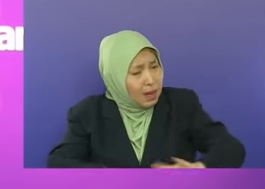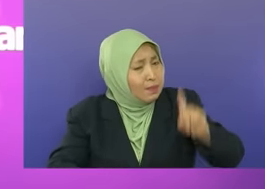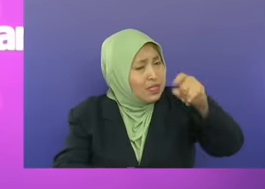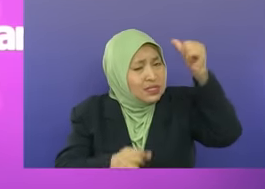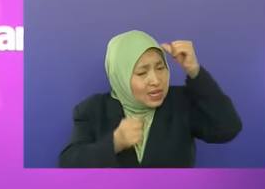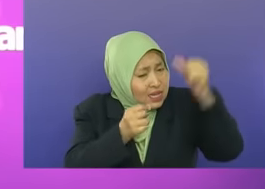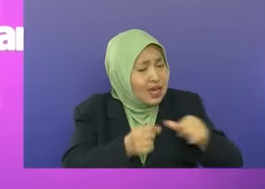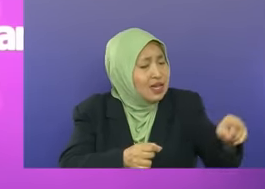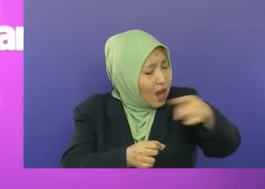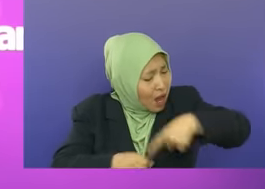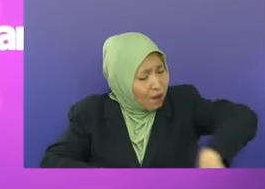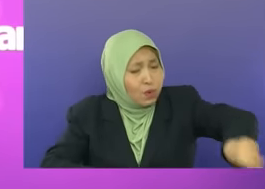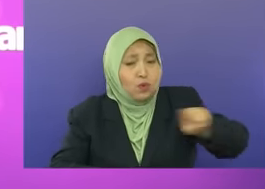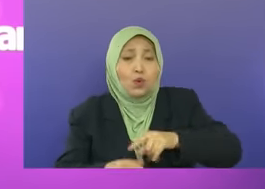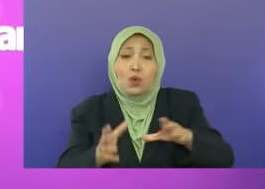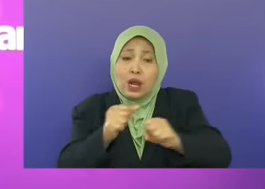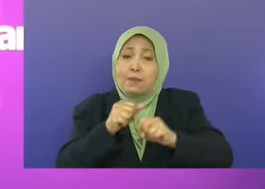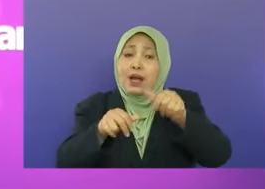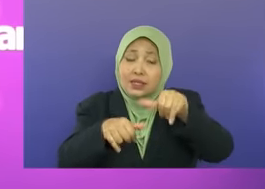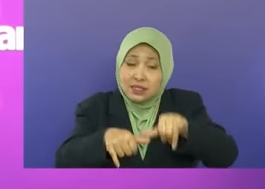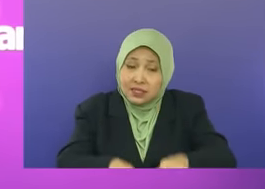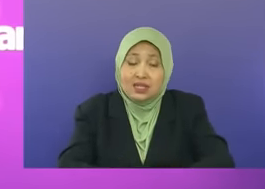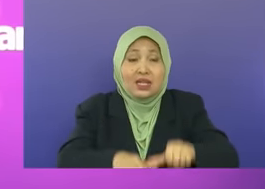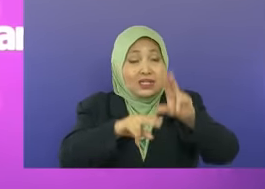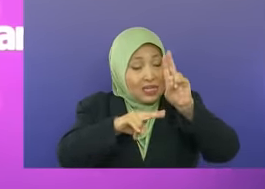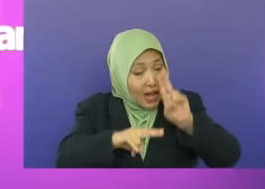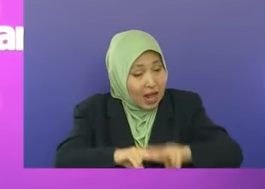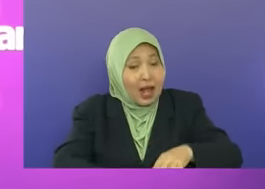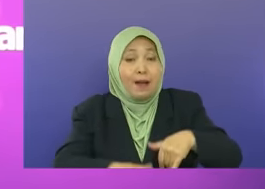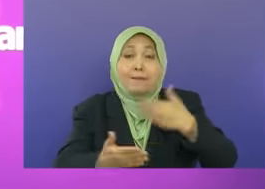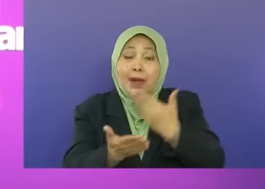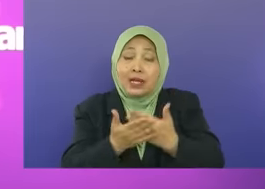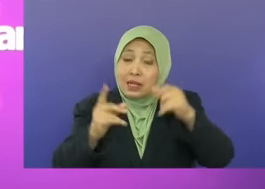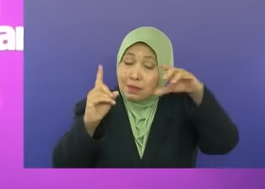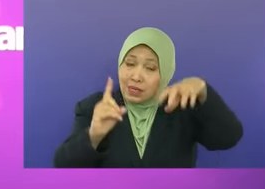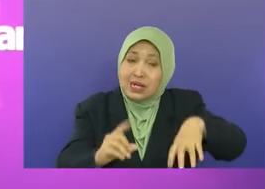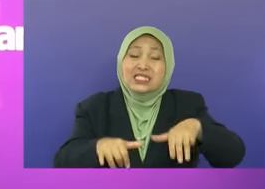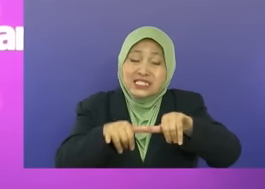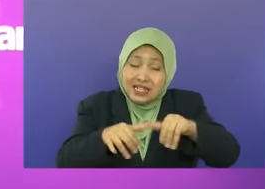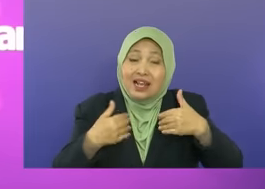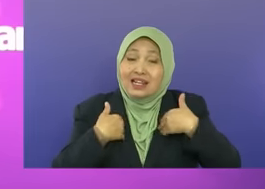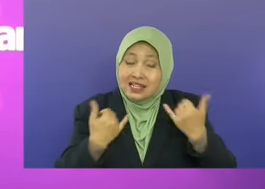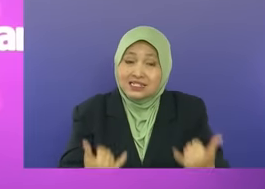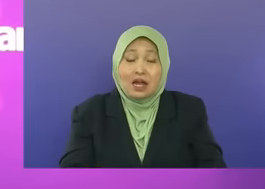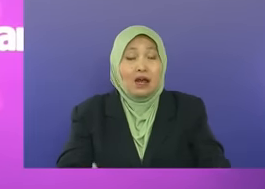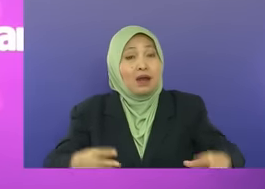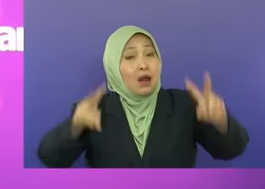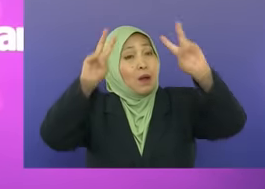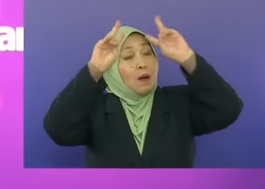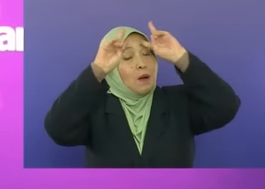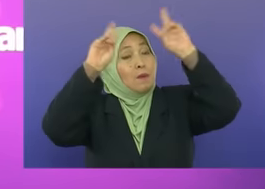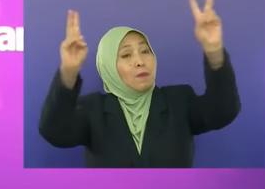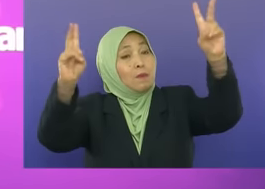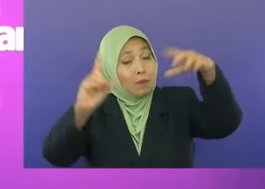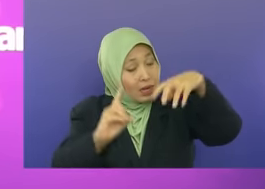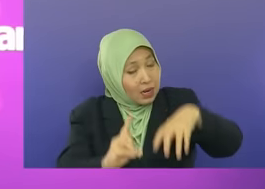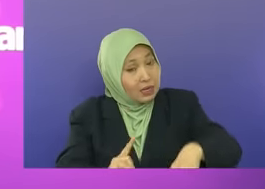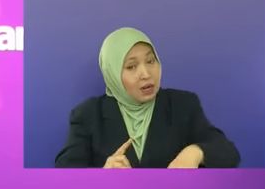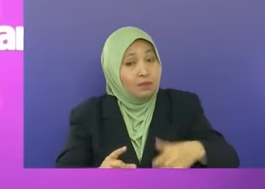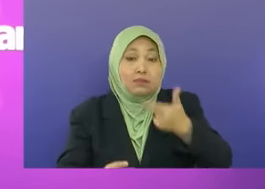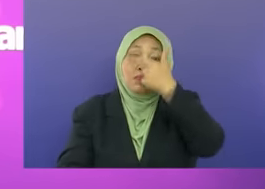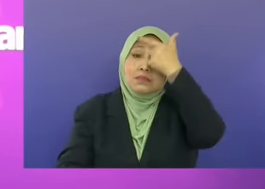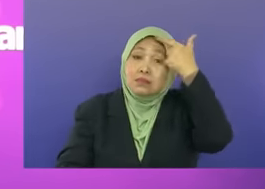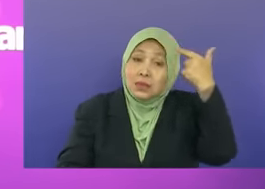bahwa kamu itu dapat duduk sampai ke Madinah ini maksudnya masih ada sekarang ini Aman damai di Madinah adalah